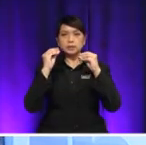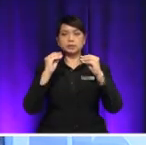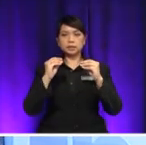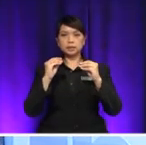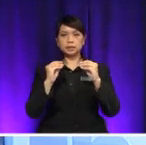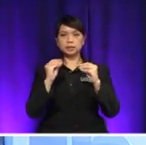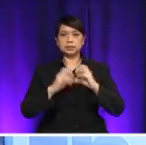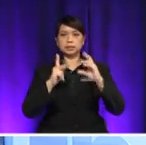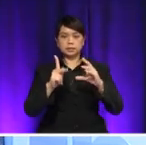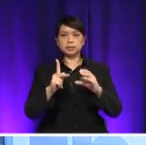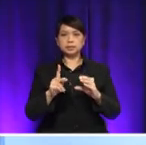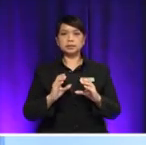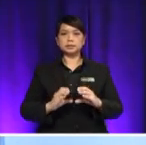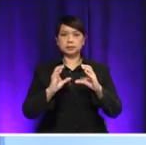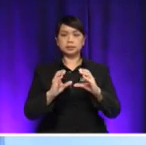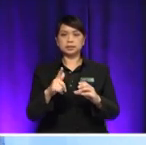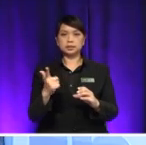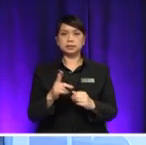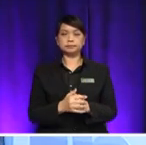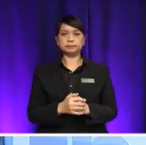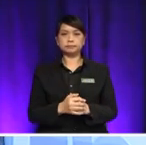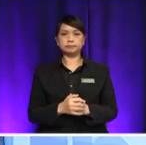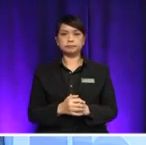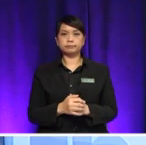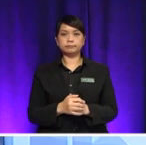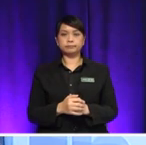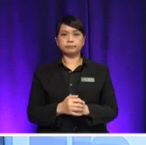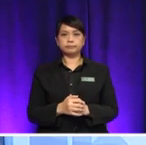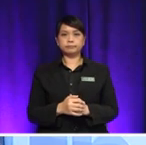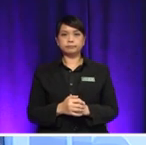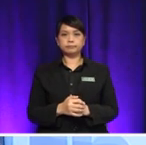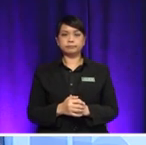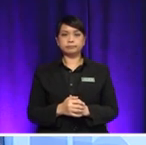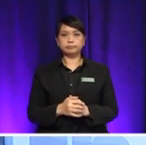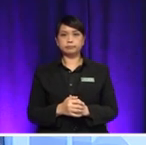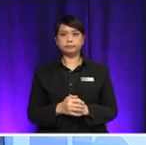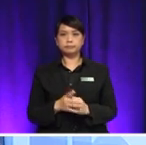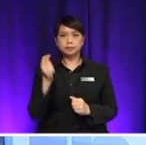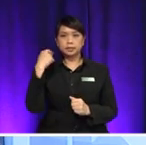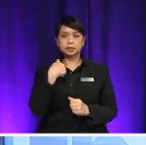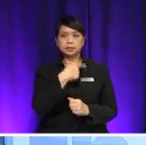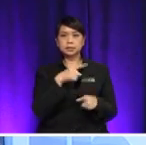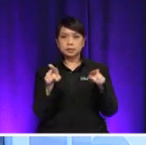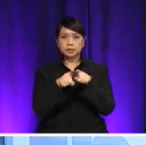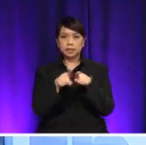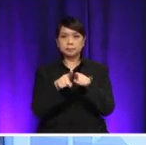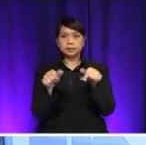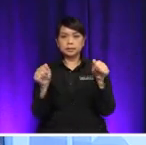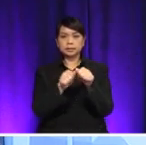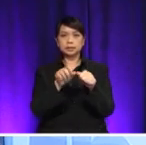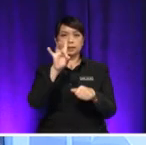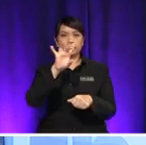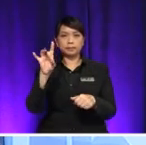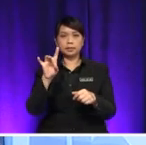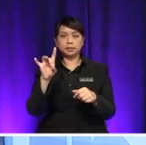buat pengiraan kita buat perbandingan antara tahun 2018 dengan 2020 Oke dan kita samakan dengan 88